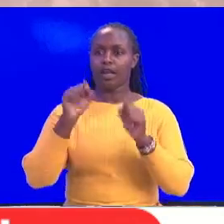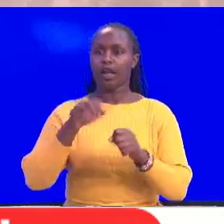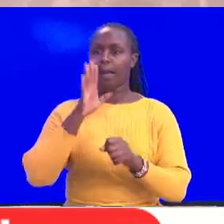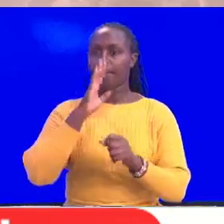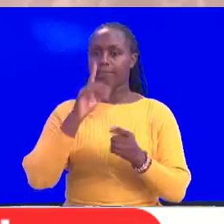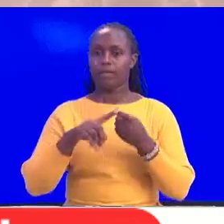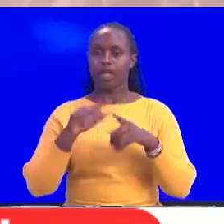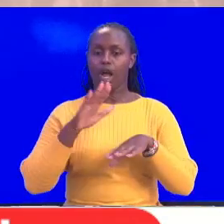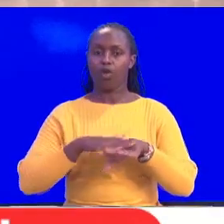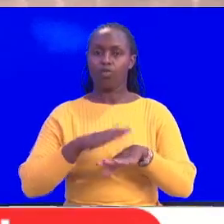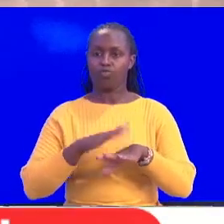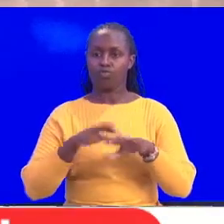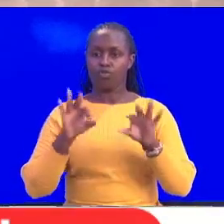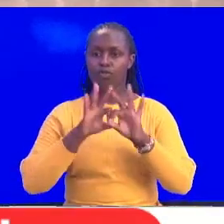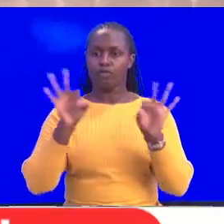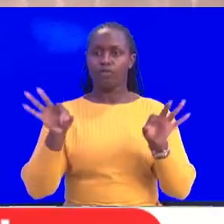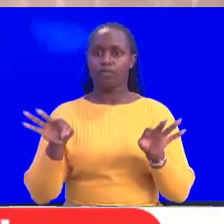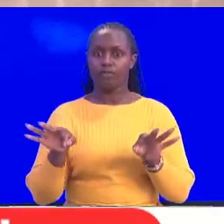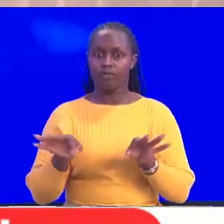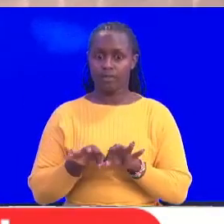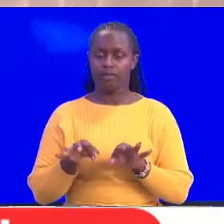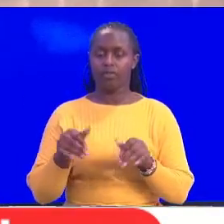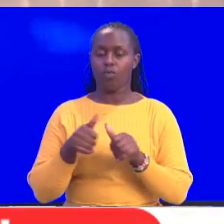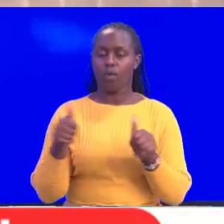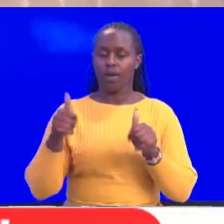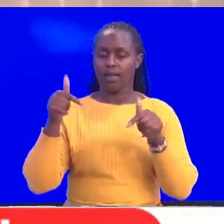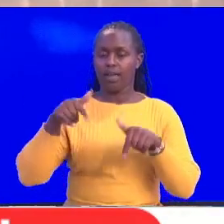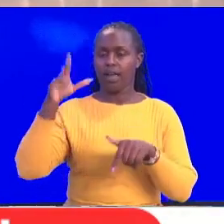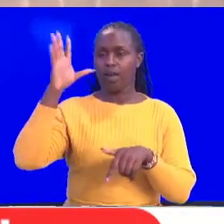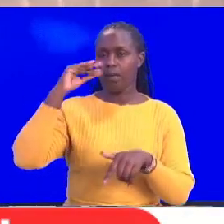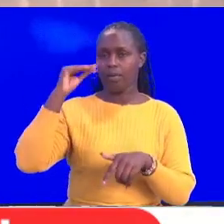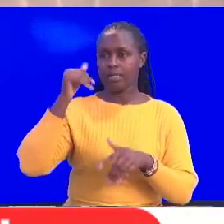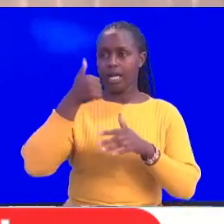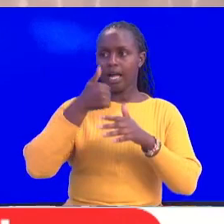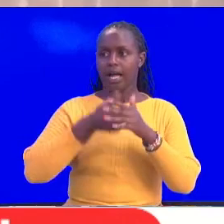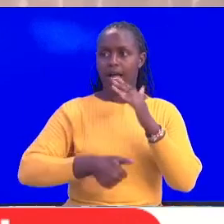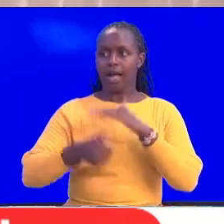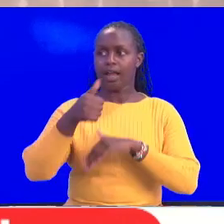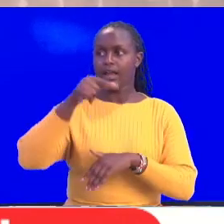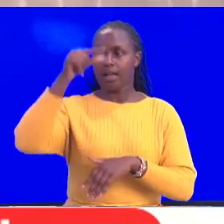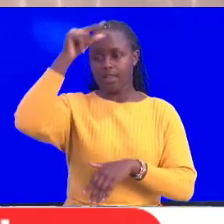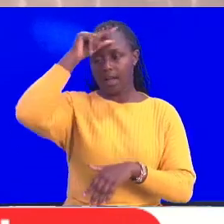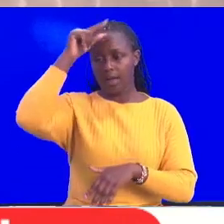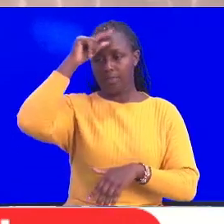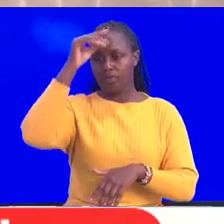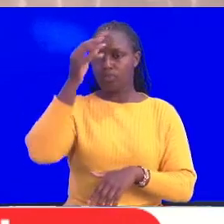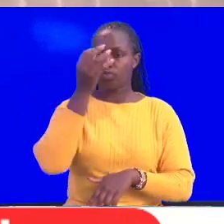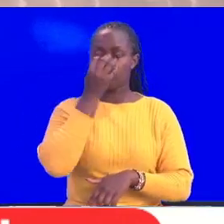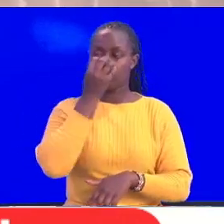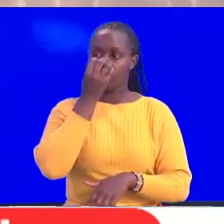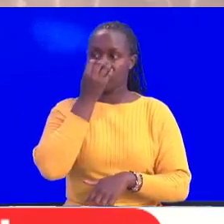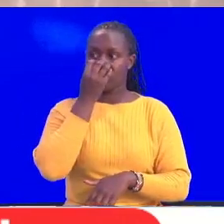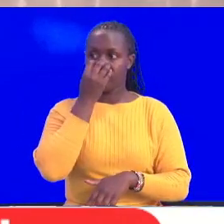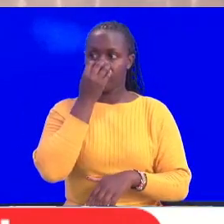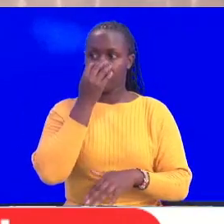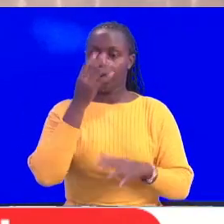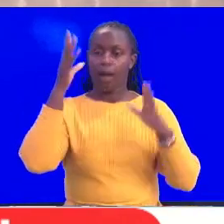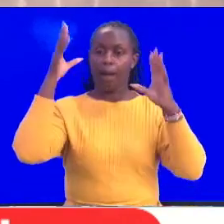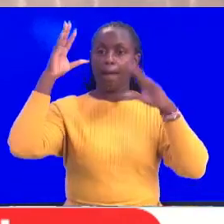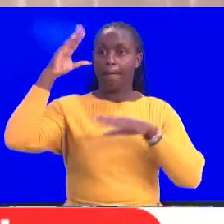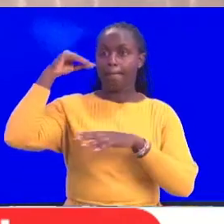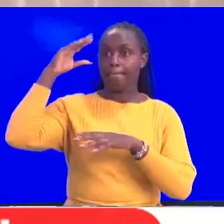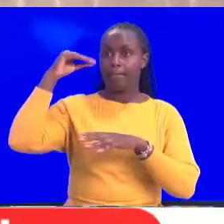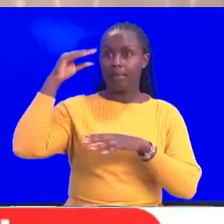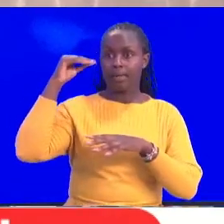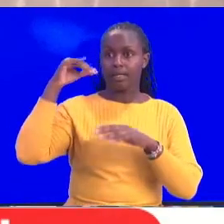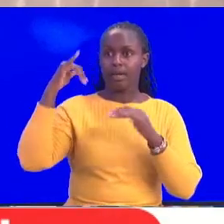hapa jijini Mombasa. Ndani ya serikali hii ya Mheshimiwa William Ruto, Pwani Mombasa